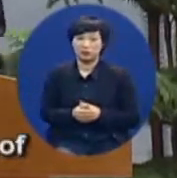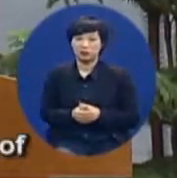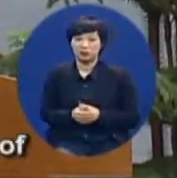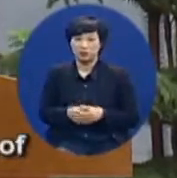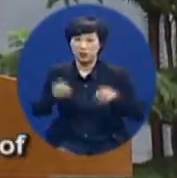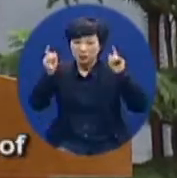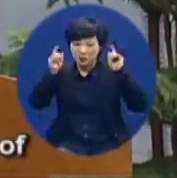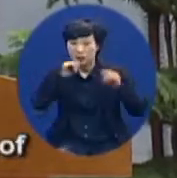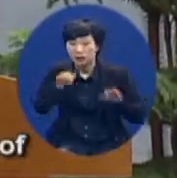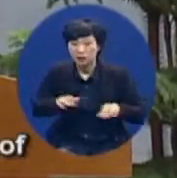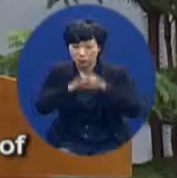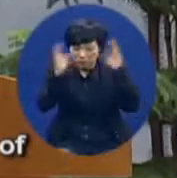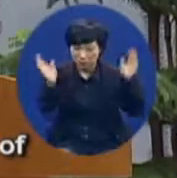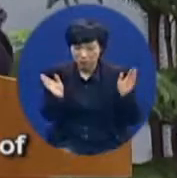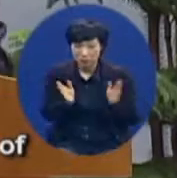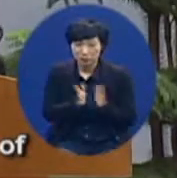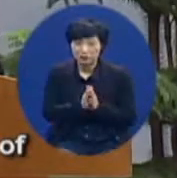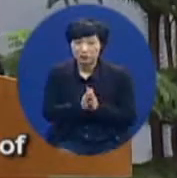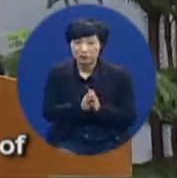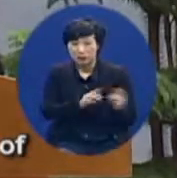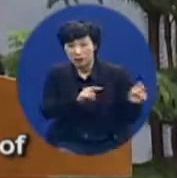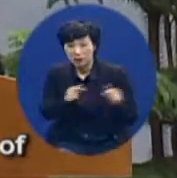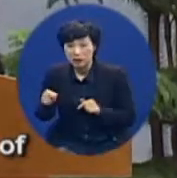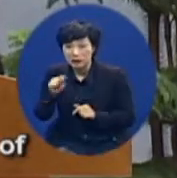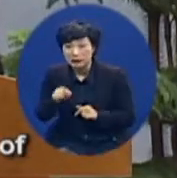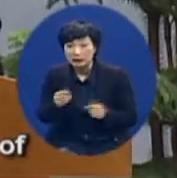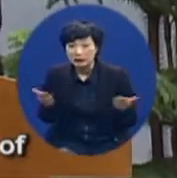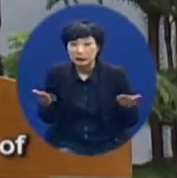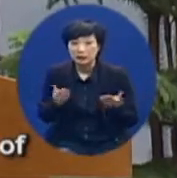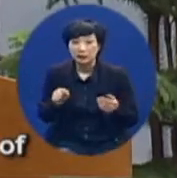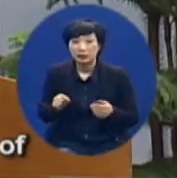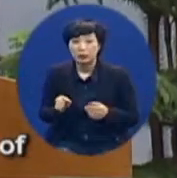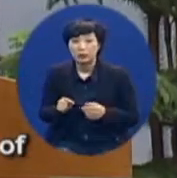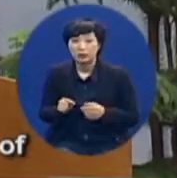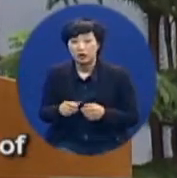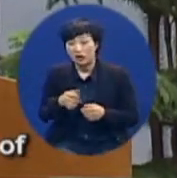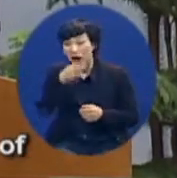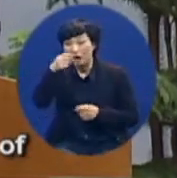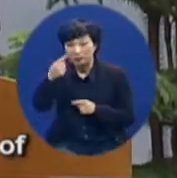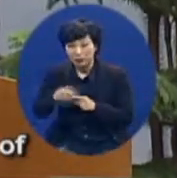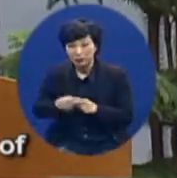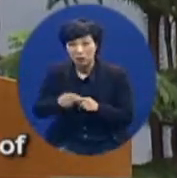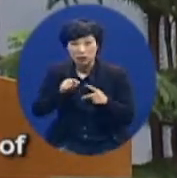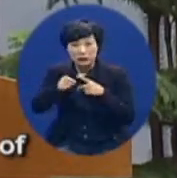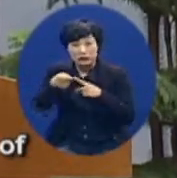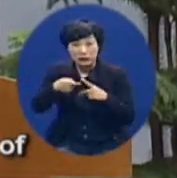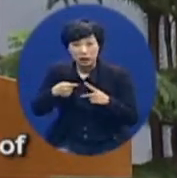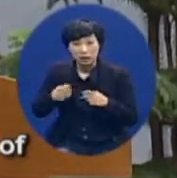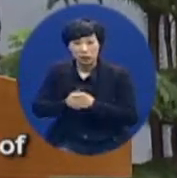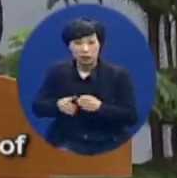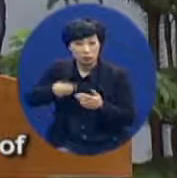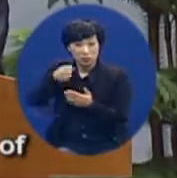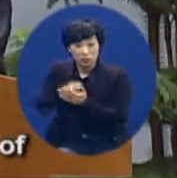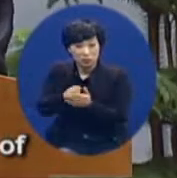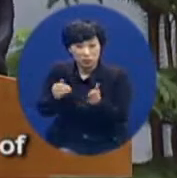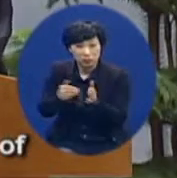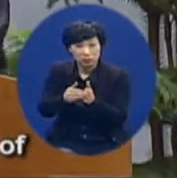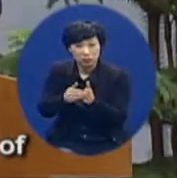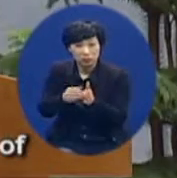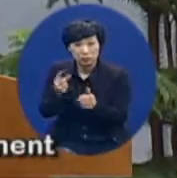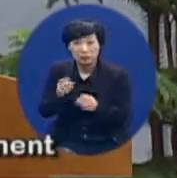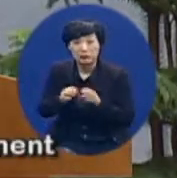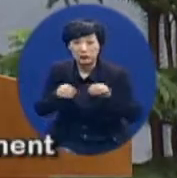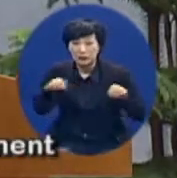속에서 모든 것을 자기 정욕으로 이해하고 정의하고